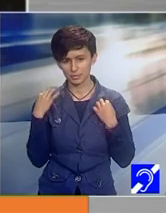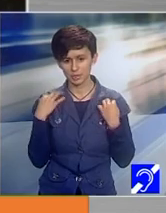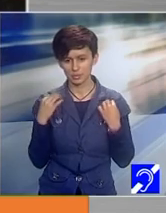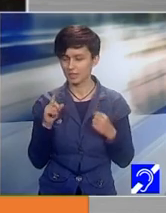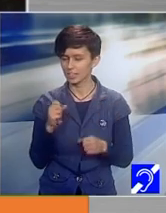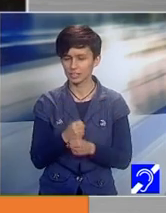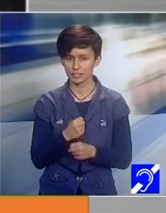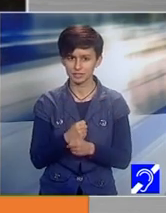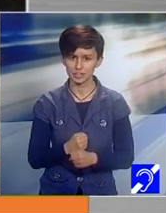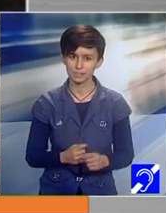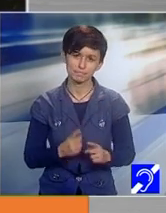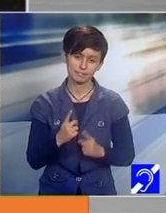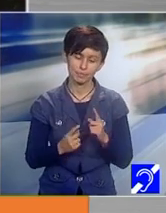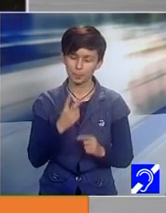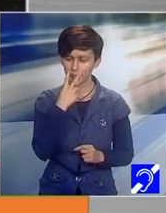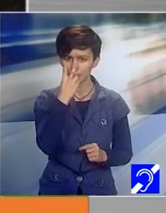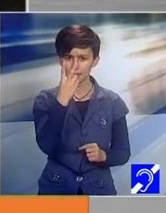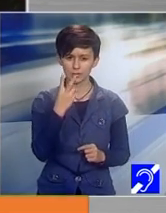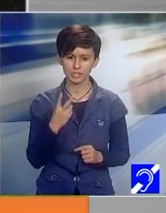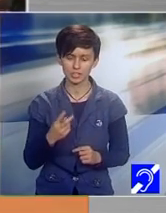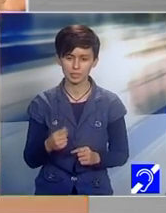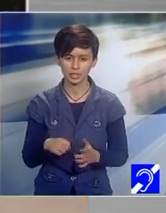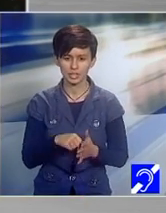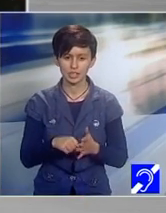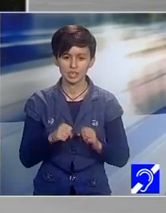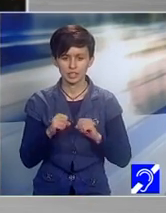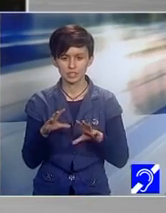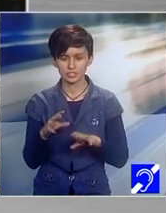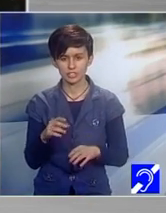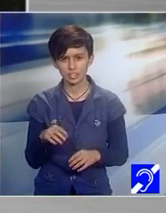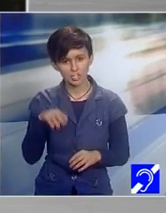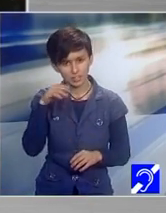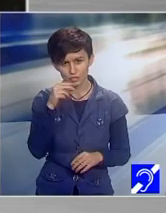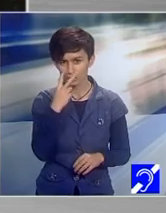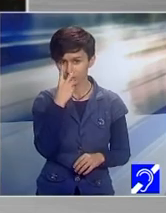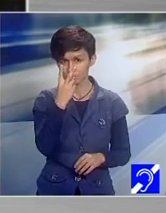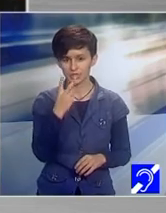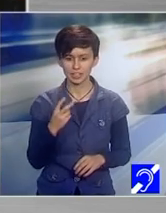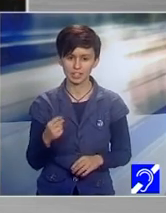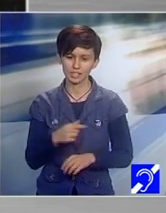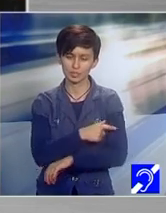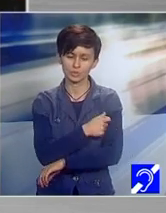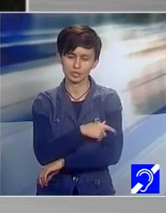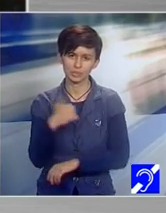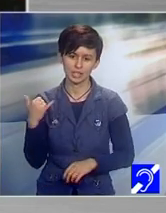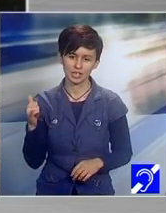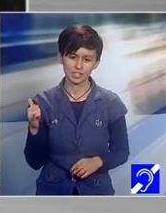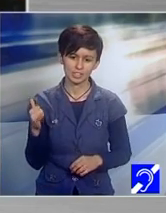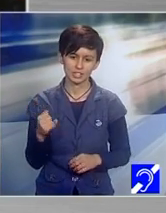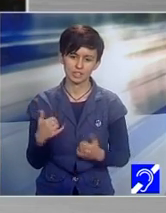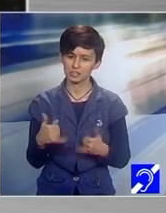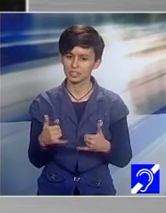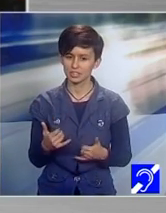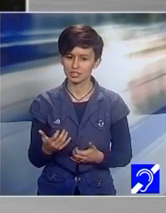Poate când ne uităm la jurnal, prima știre va fi într-o clinică din Iași s-a întâmplat chestia asta. A ars cum a fost cazul